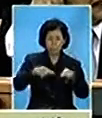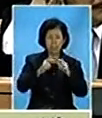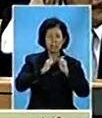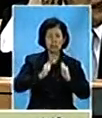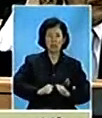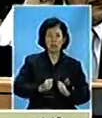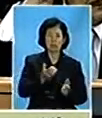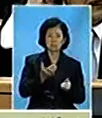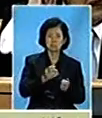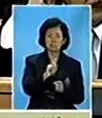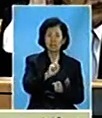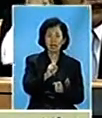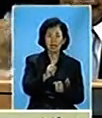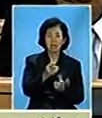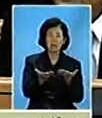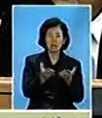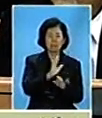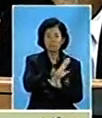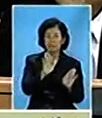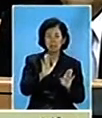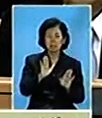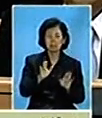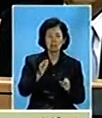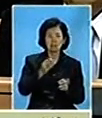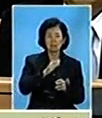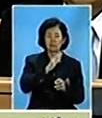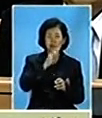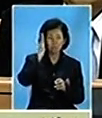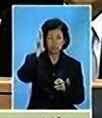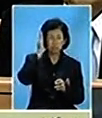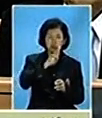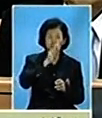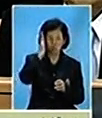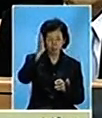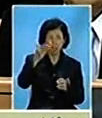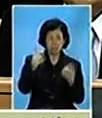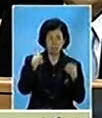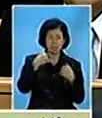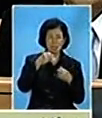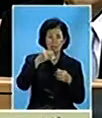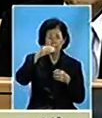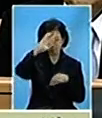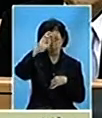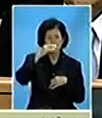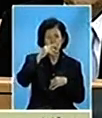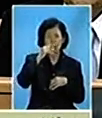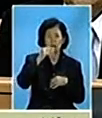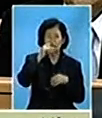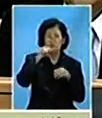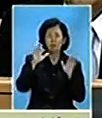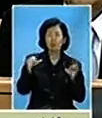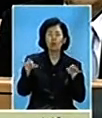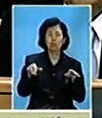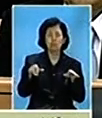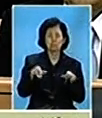ยในกรณีต่อไปถ้าเผื่อเกิดไข้หวัดนกระบาดไก่ชนตายหรือว่าถูกสั่งให้ฆ่าเนี่ย